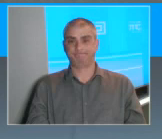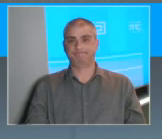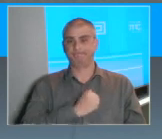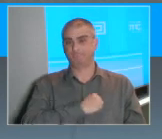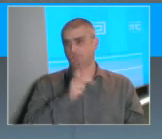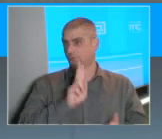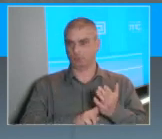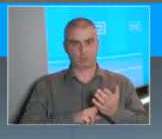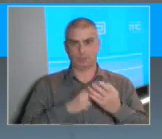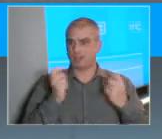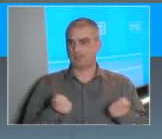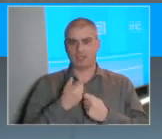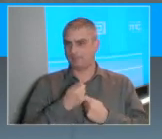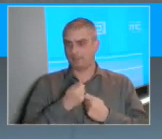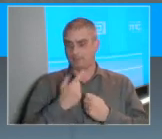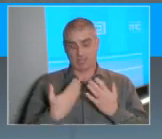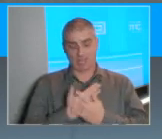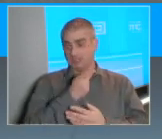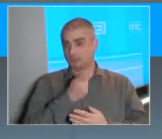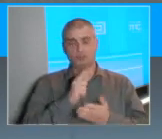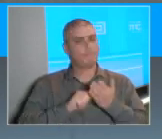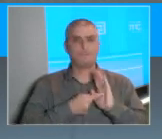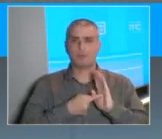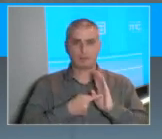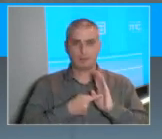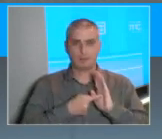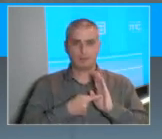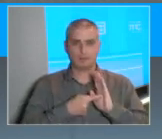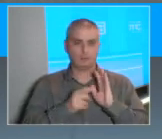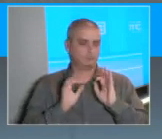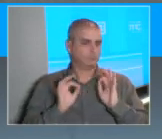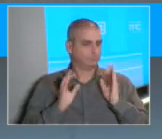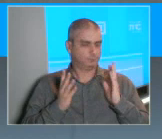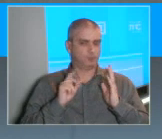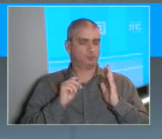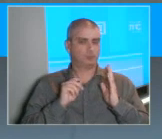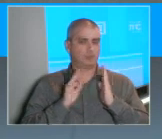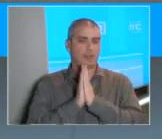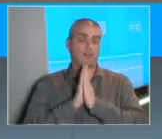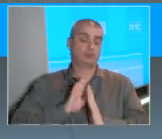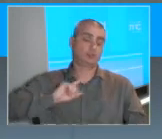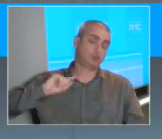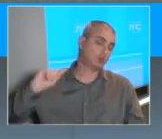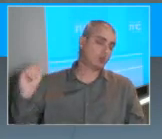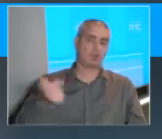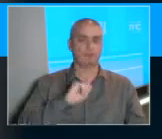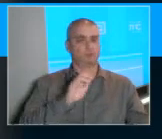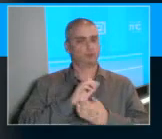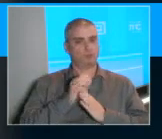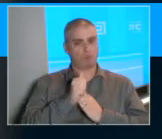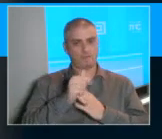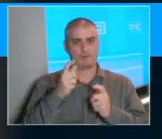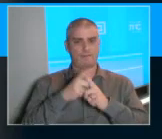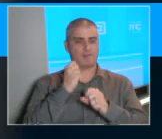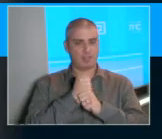הצודקת, תראי, הקמפיין החדש הזה נועד בעצם לקרוא לכל המובילים, גם